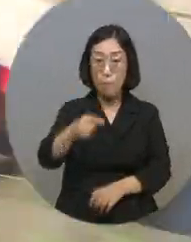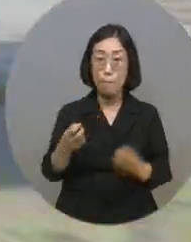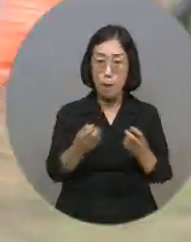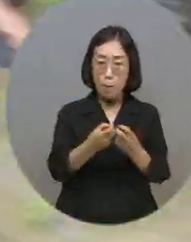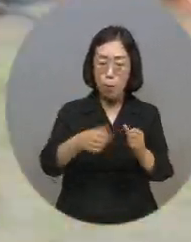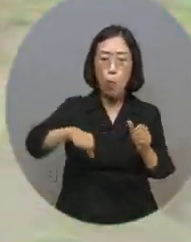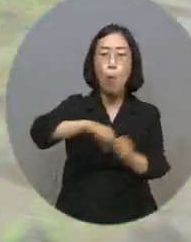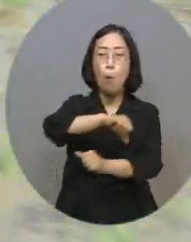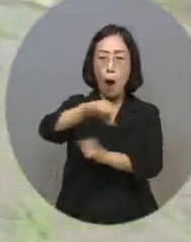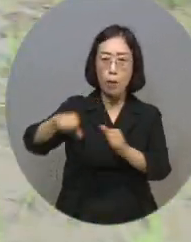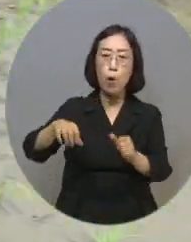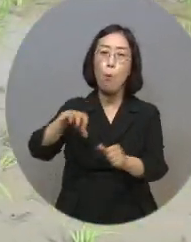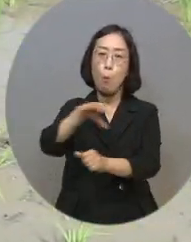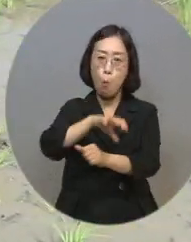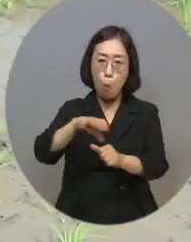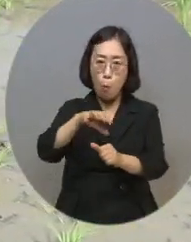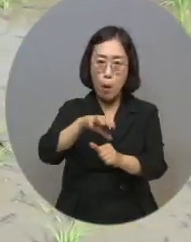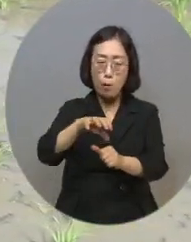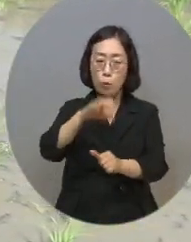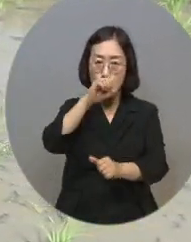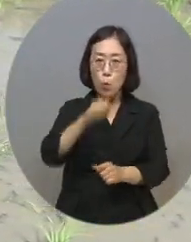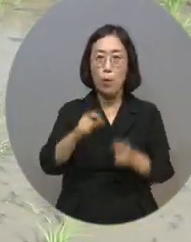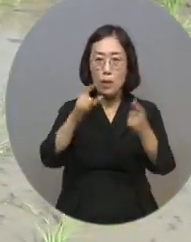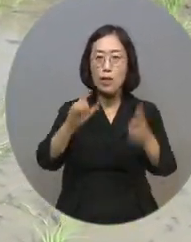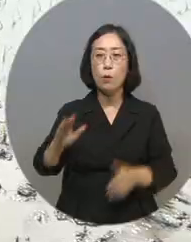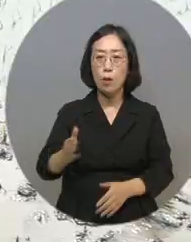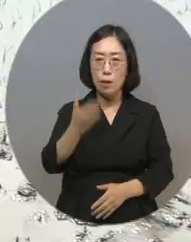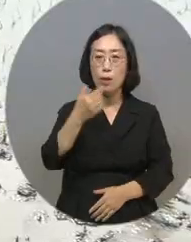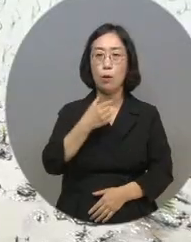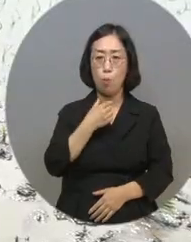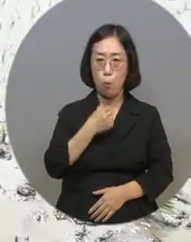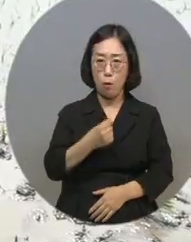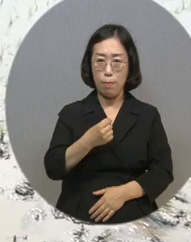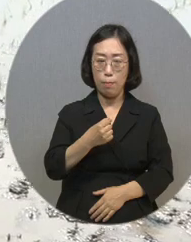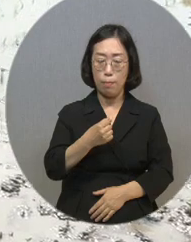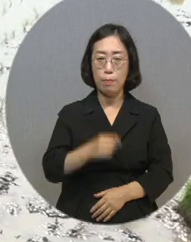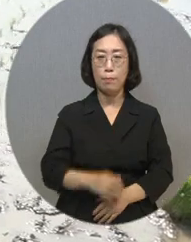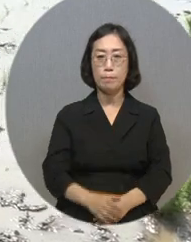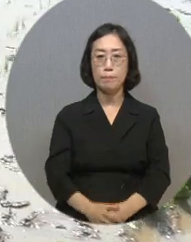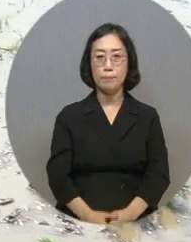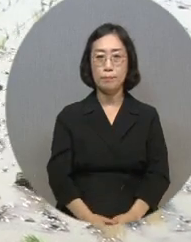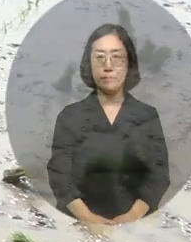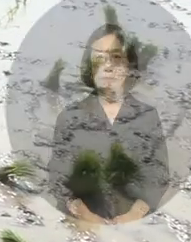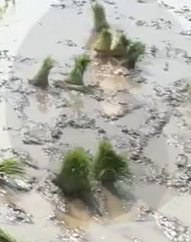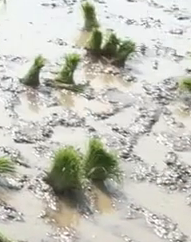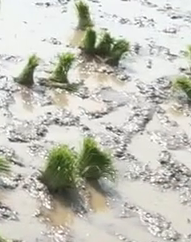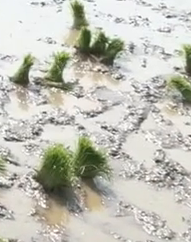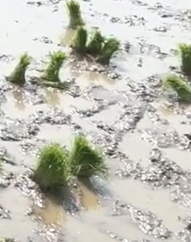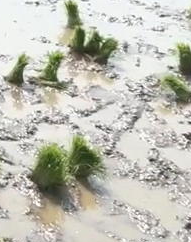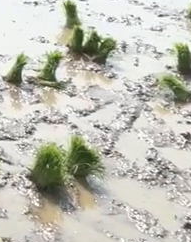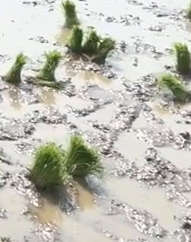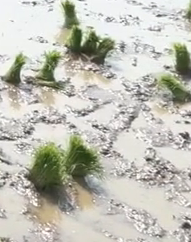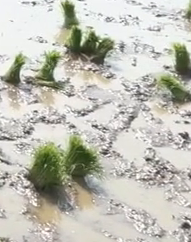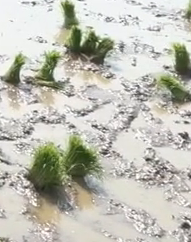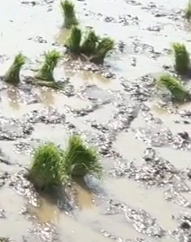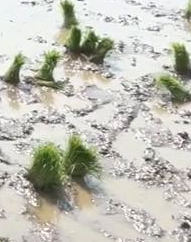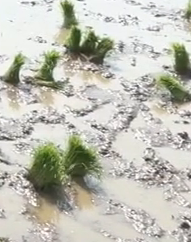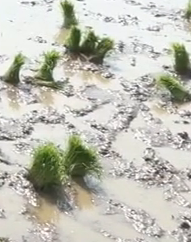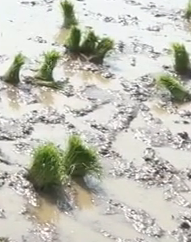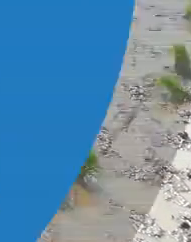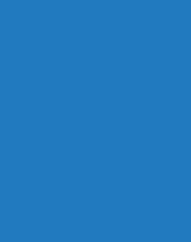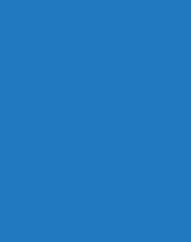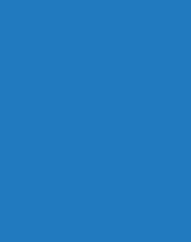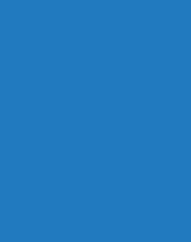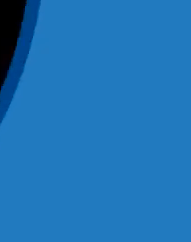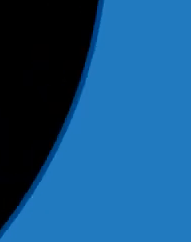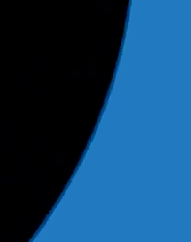농업 환경을 보전할 기회가 되기를 바란다고 전했습니다. 복지TV 뉴스 김재상입니다.